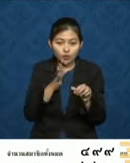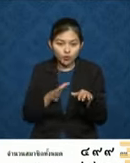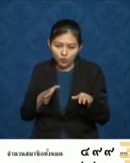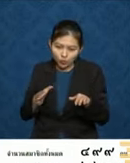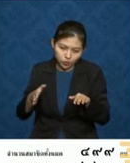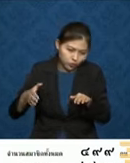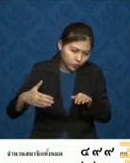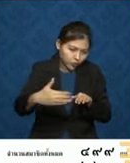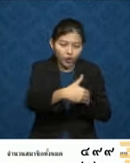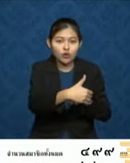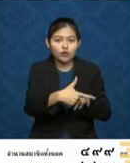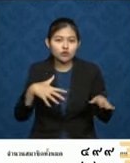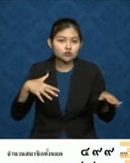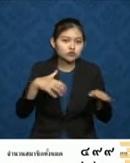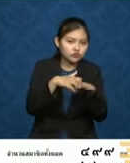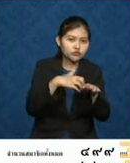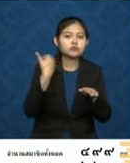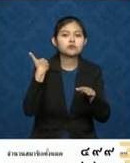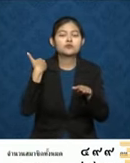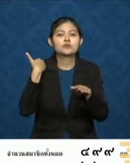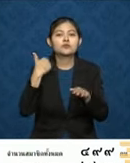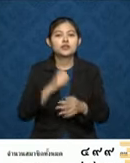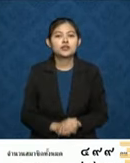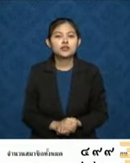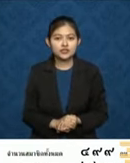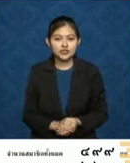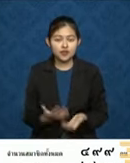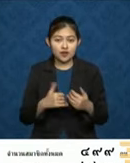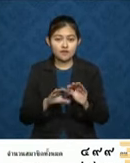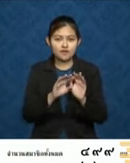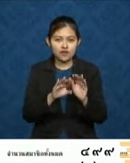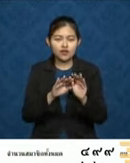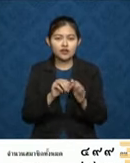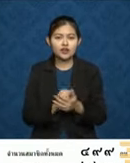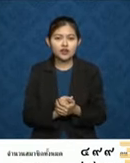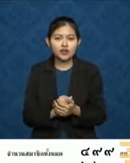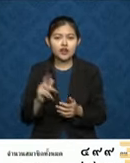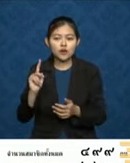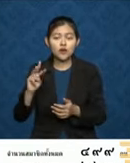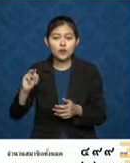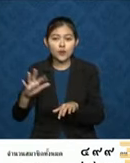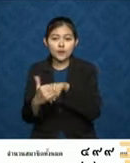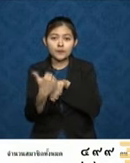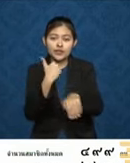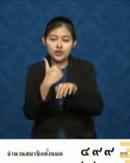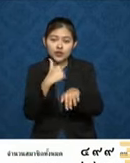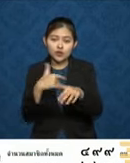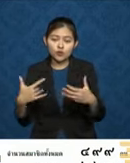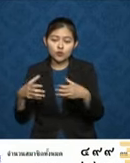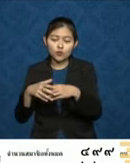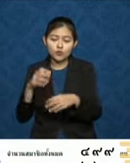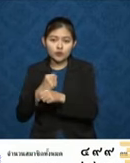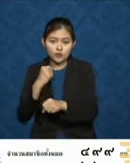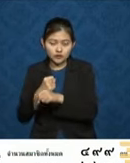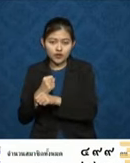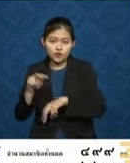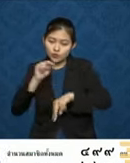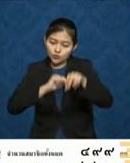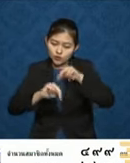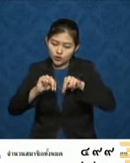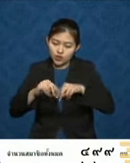ด้วยความเร็วค่ะและเกิดอุบัติเหตุบ่อยค่ะดิฉันนะคะจึงขอความอนุเคราะห์จากกรมทางหลวงนะคะหรือหน่วยงานที่เกี่ยวข้องนะคะ